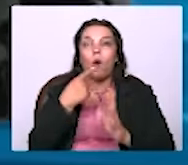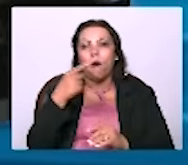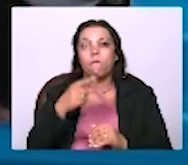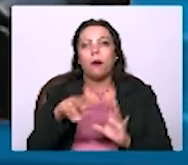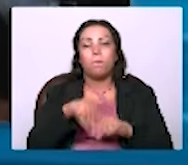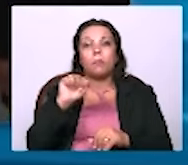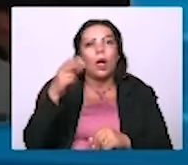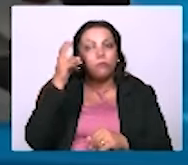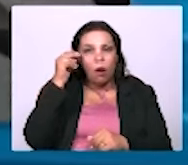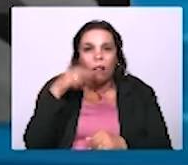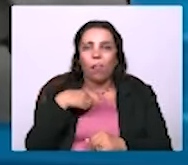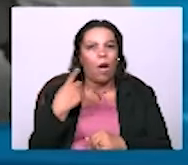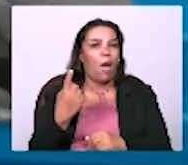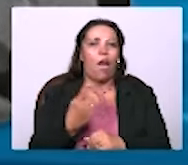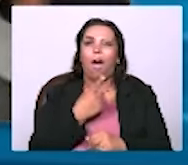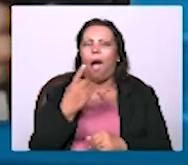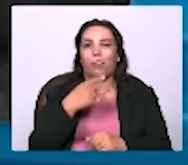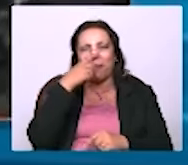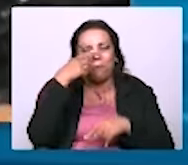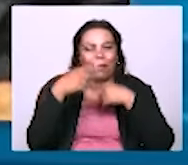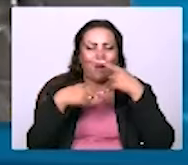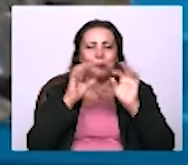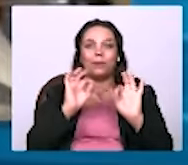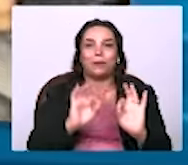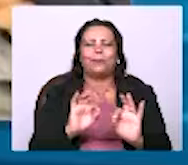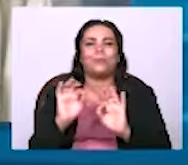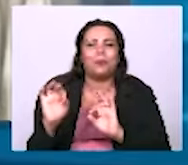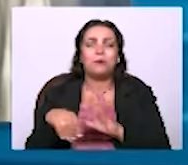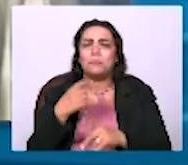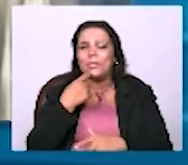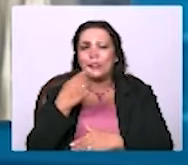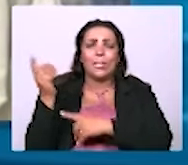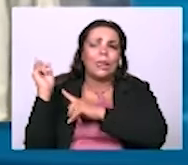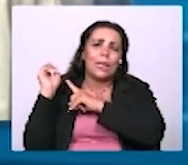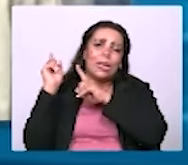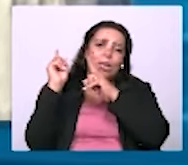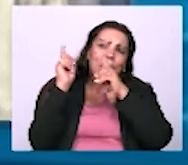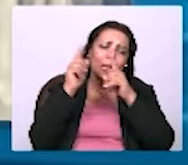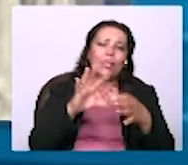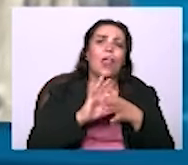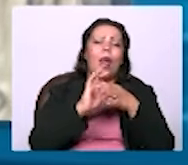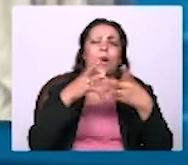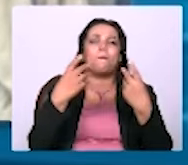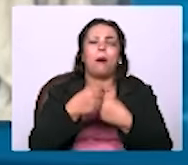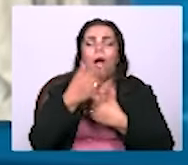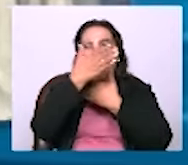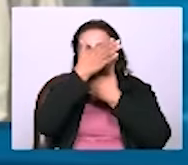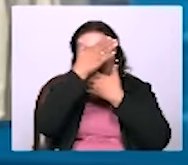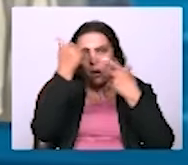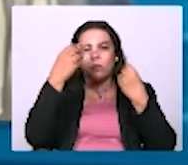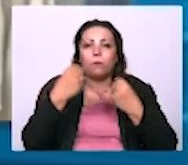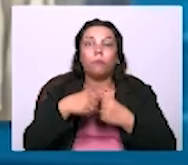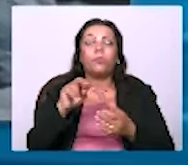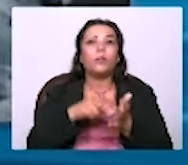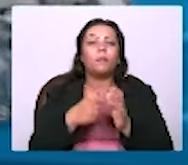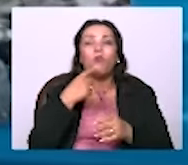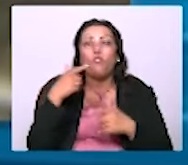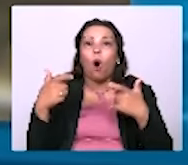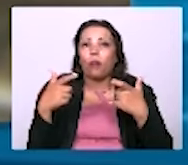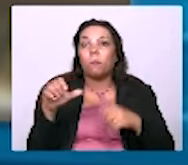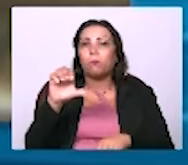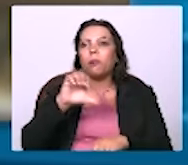لاسرائيل دي مساله هي معتاد عليها منذ عقود في العلاقه بينها وبين حركه حماس وان كان طبعا ظروف الحرب